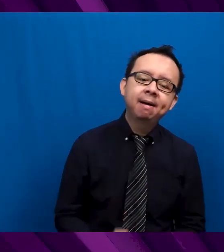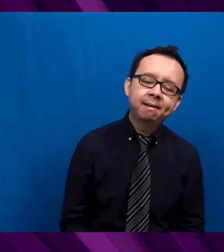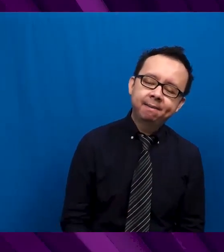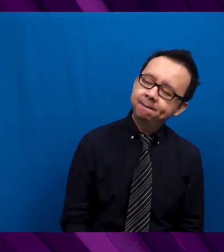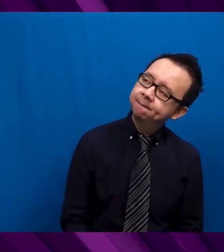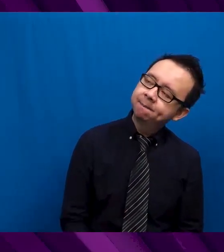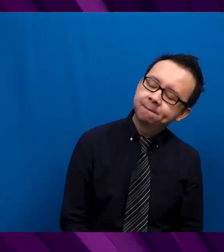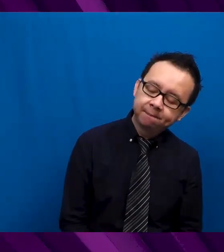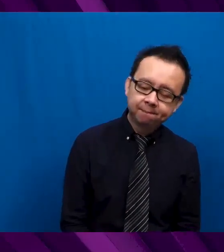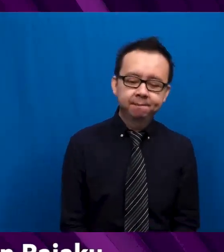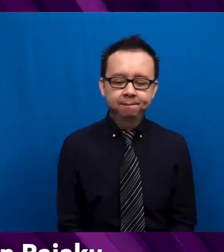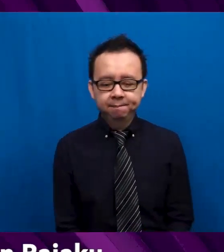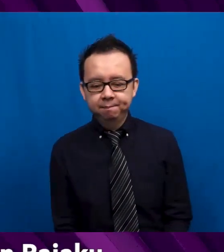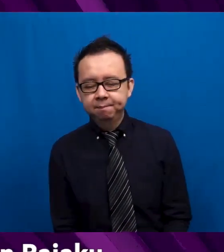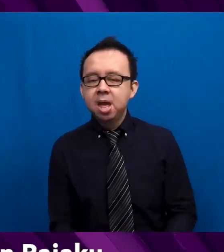berharap